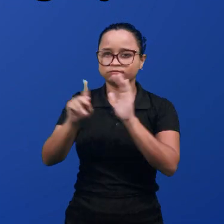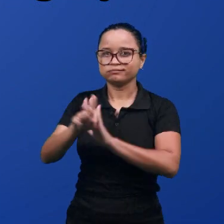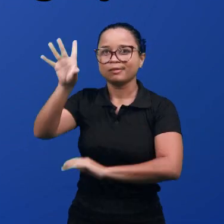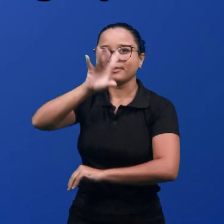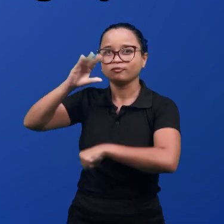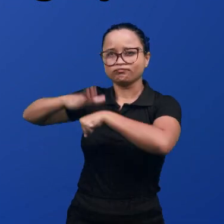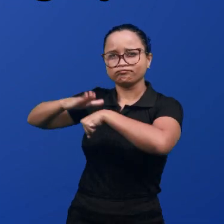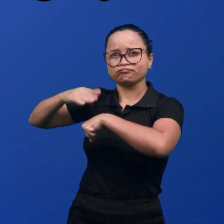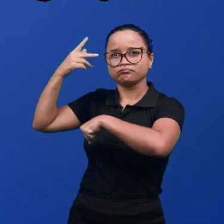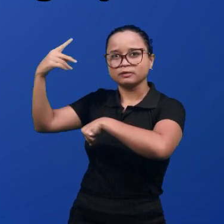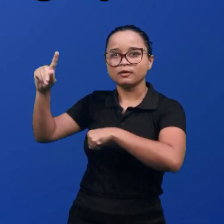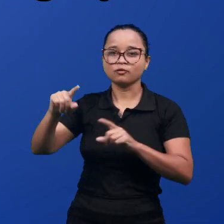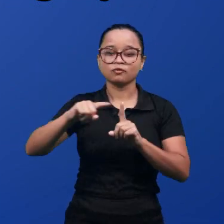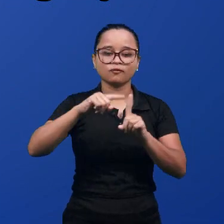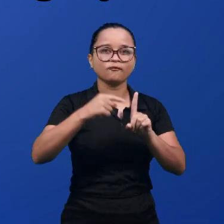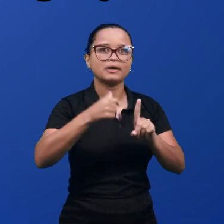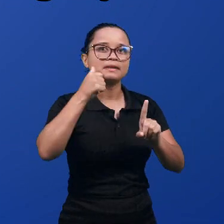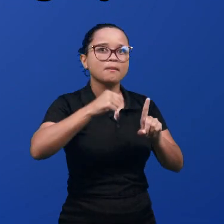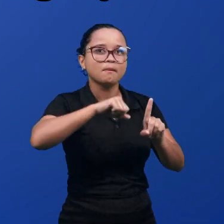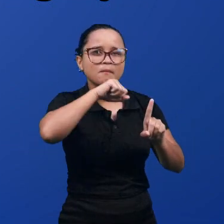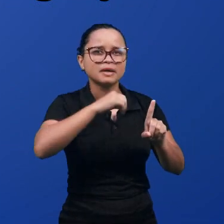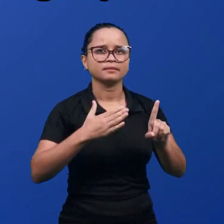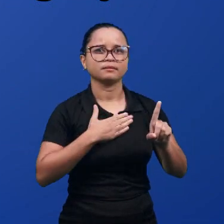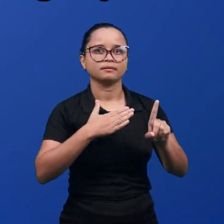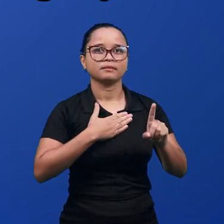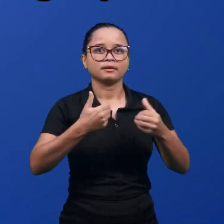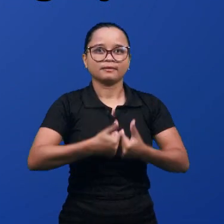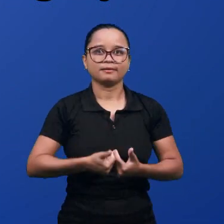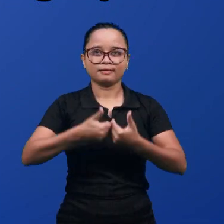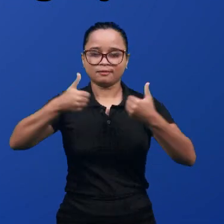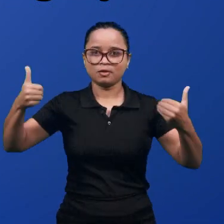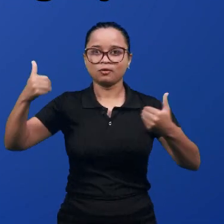m'avait mis à part de le sein de ma mère et